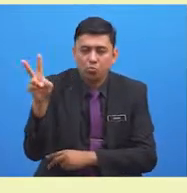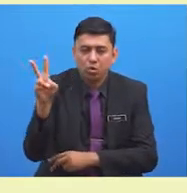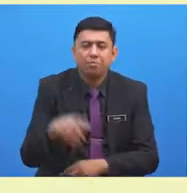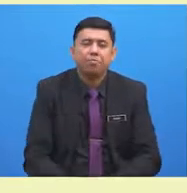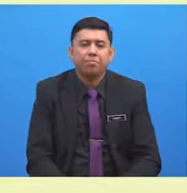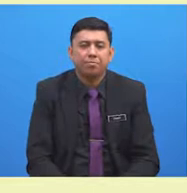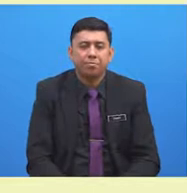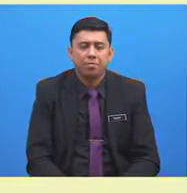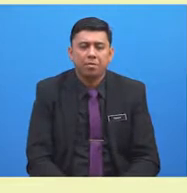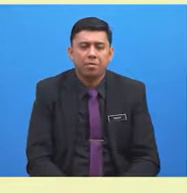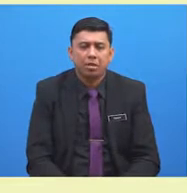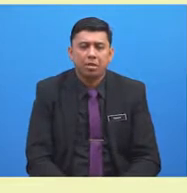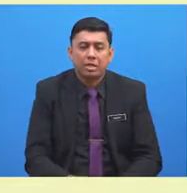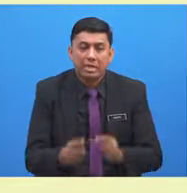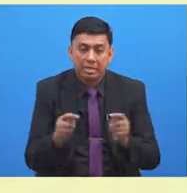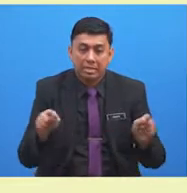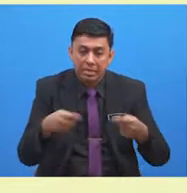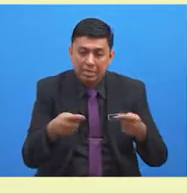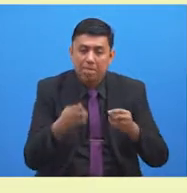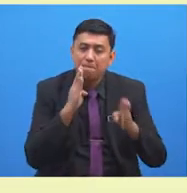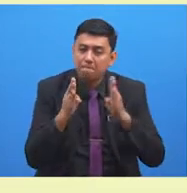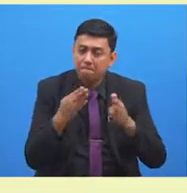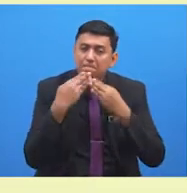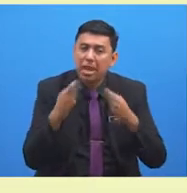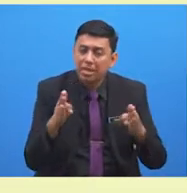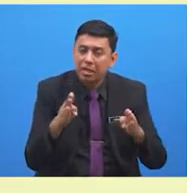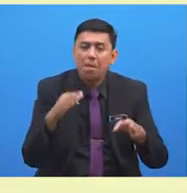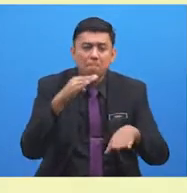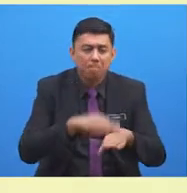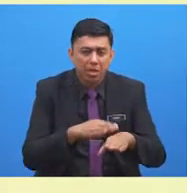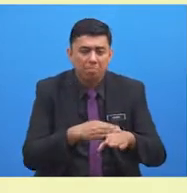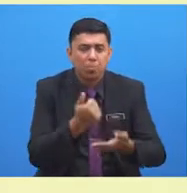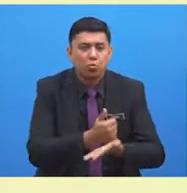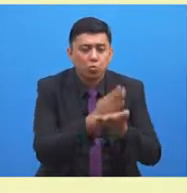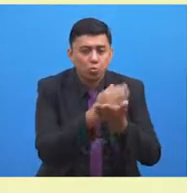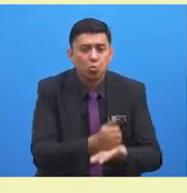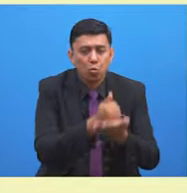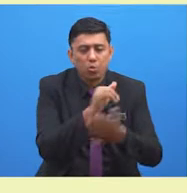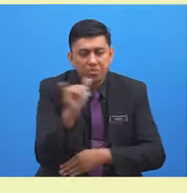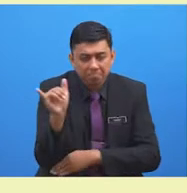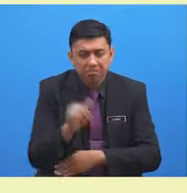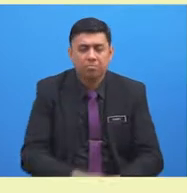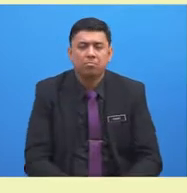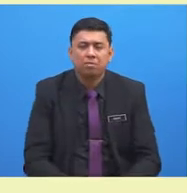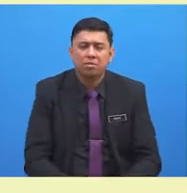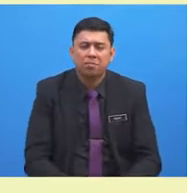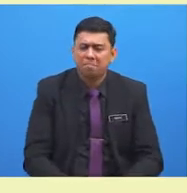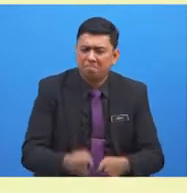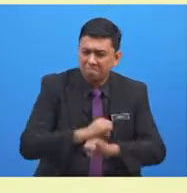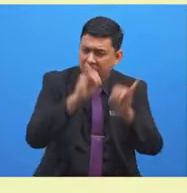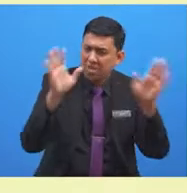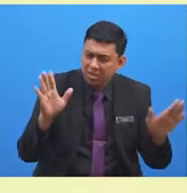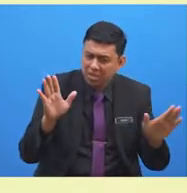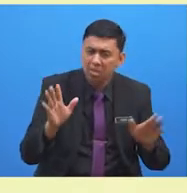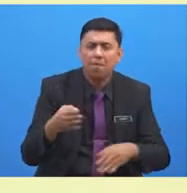Robert Boyle yang bertindak balas terhadap cadangan oleh penolongnya John Thornley, di mana beliau